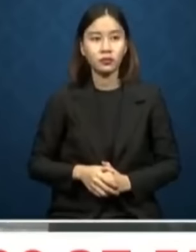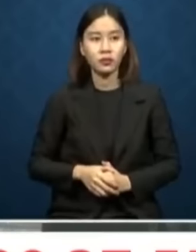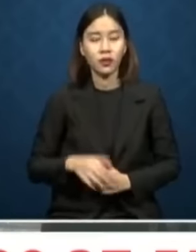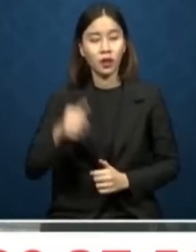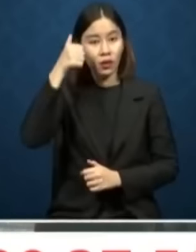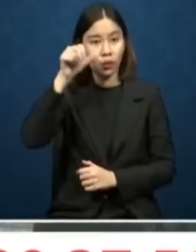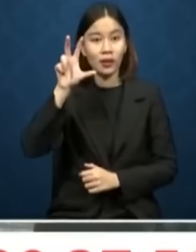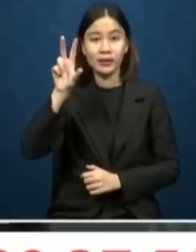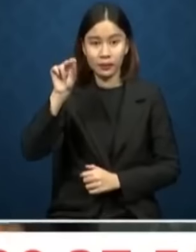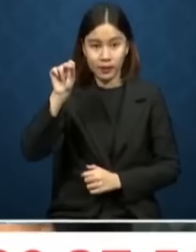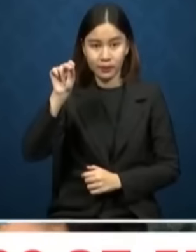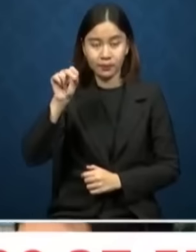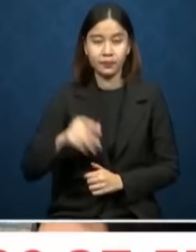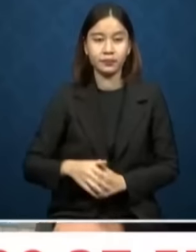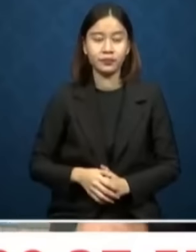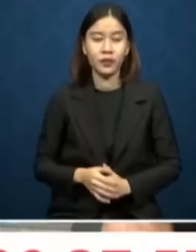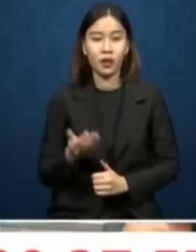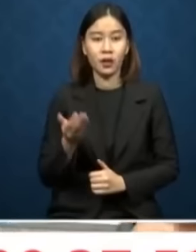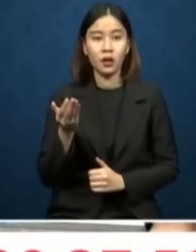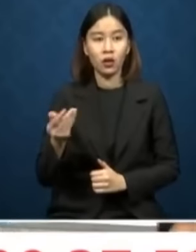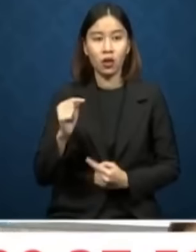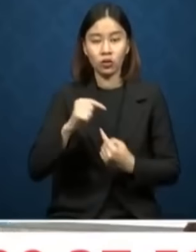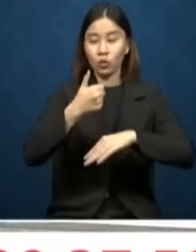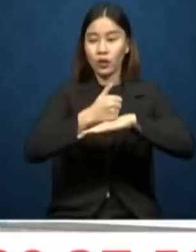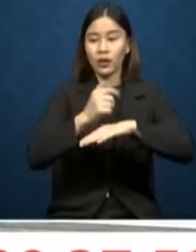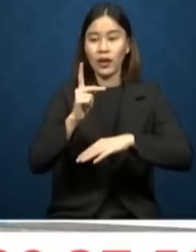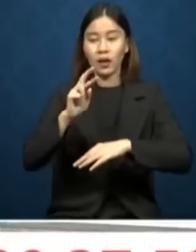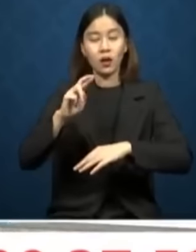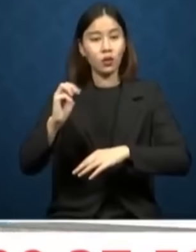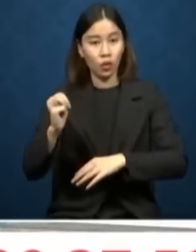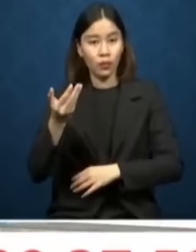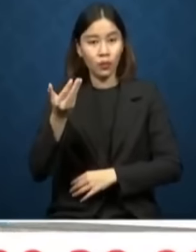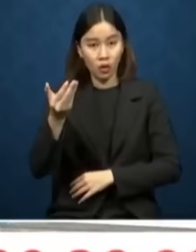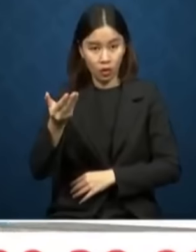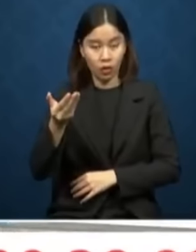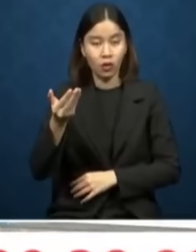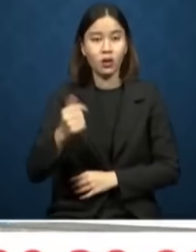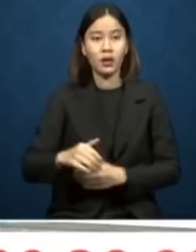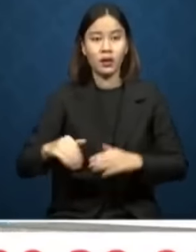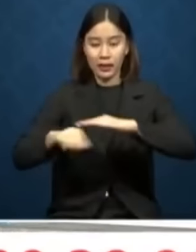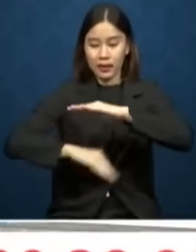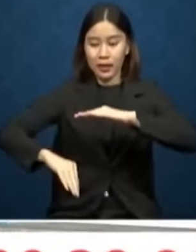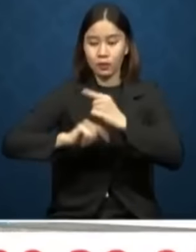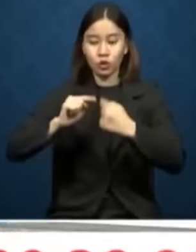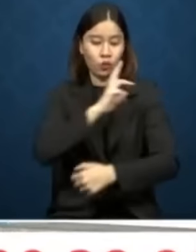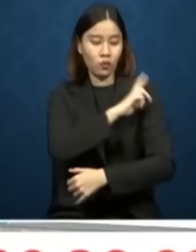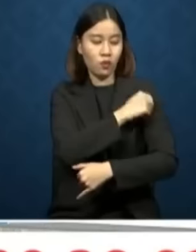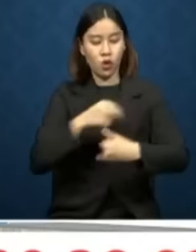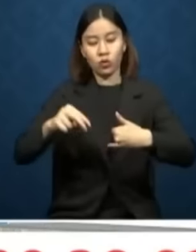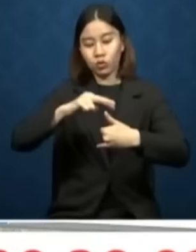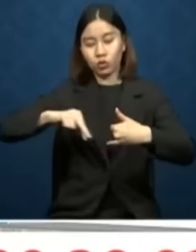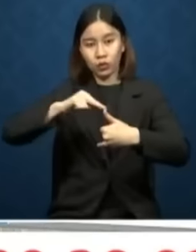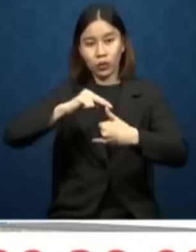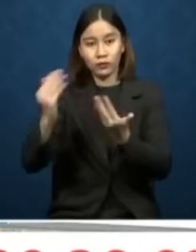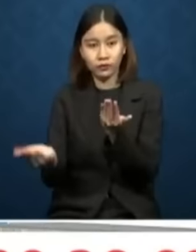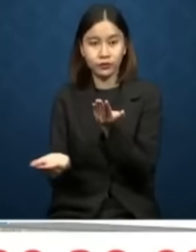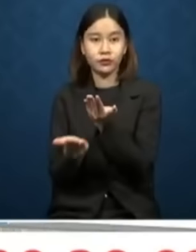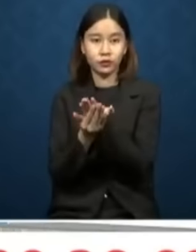วันขอความเห็นจากอธิบดีและหลักฐานทางการแพทย์ที่เกี่ยว